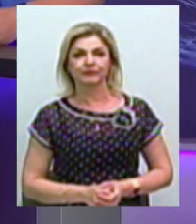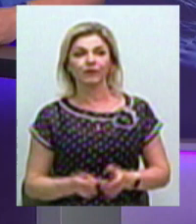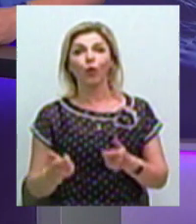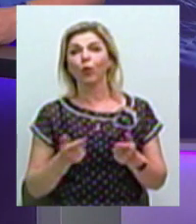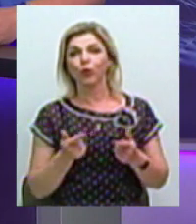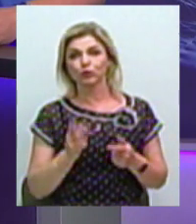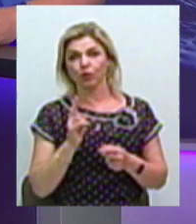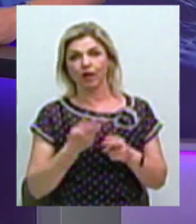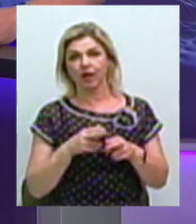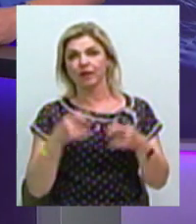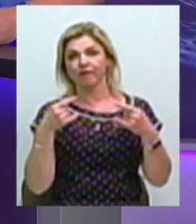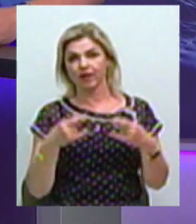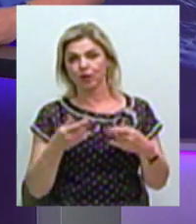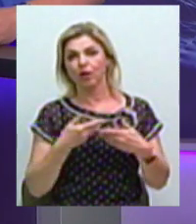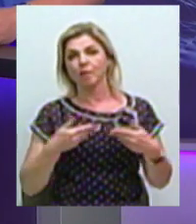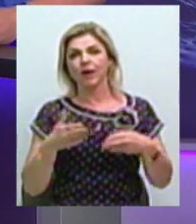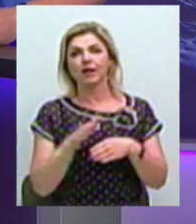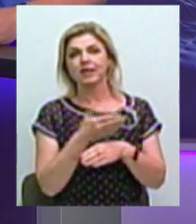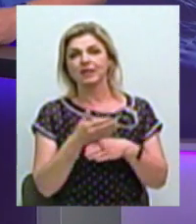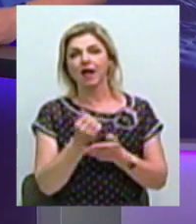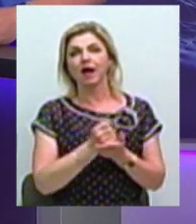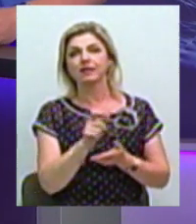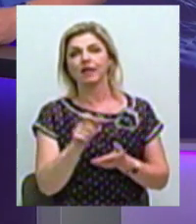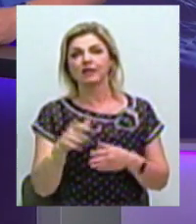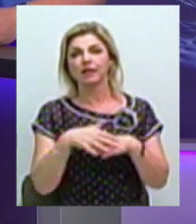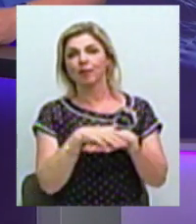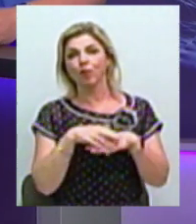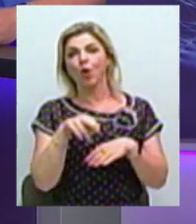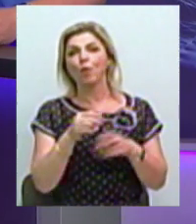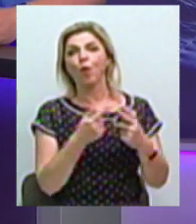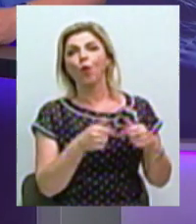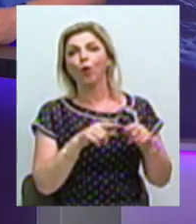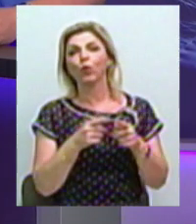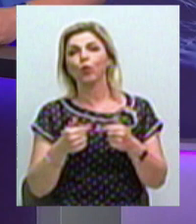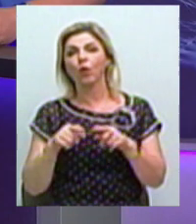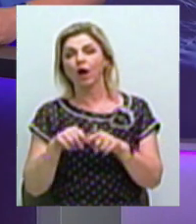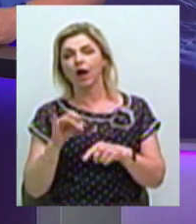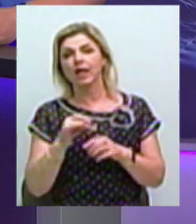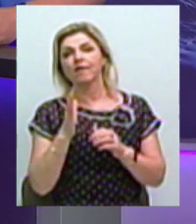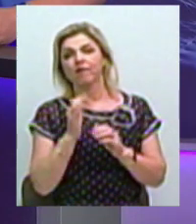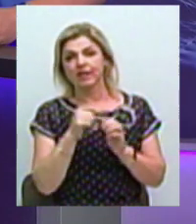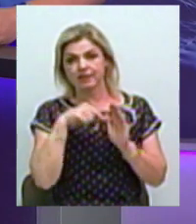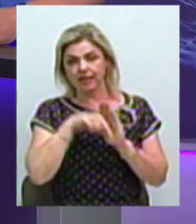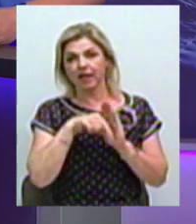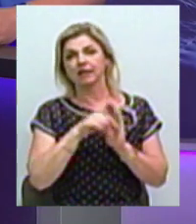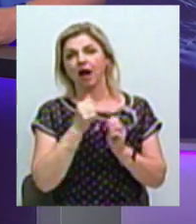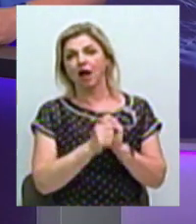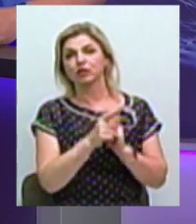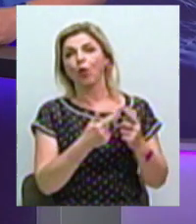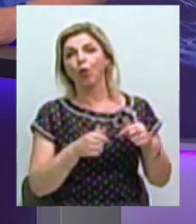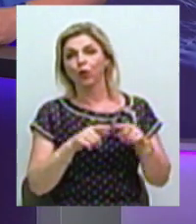Готуючи ці ефіри, ми розділили кандидатів народні депутати по округах і, відповідно, всередині кожного округу за